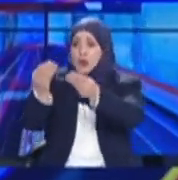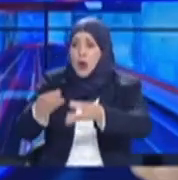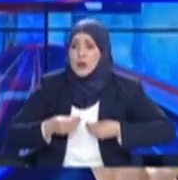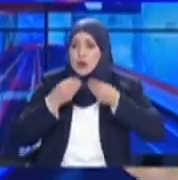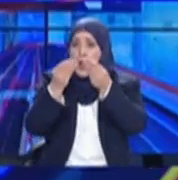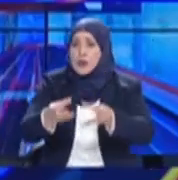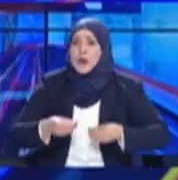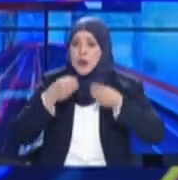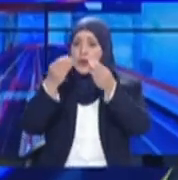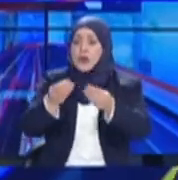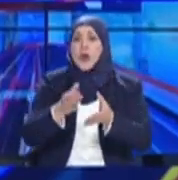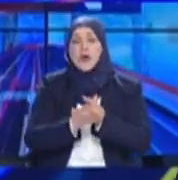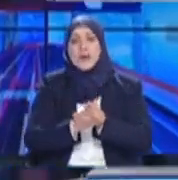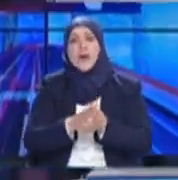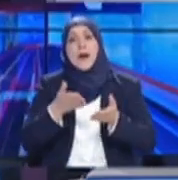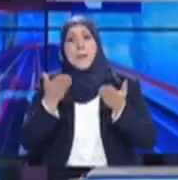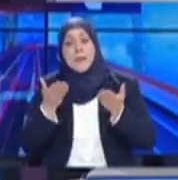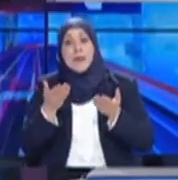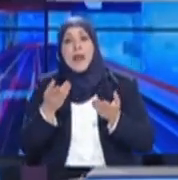بيتوجه يعود